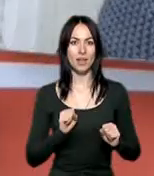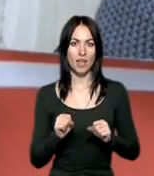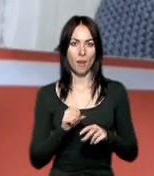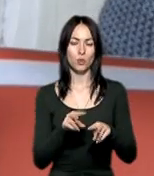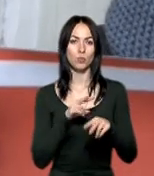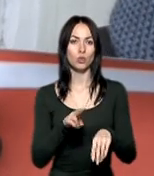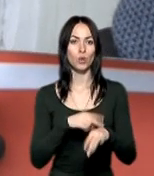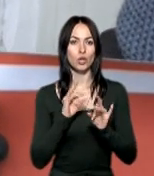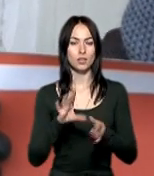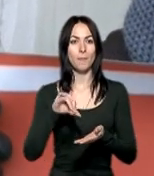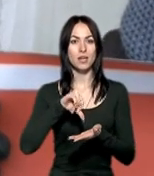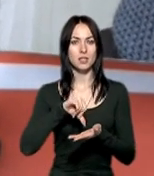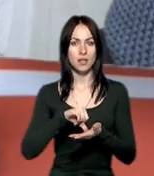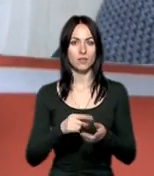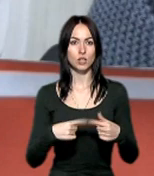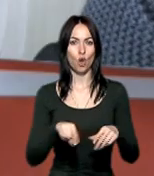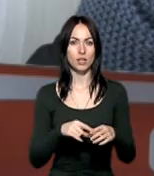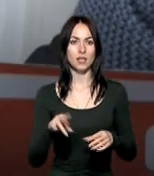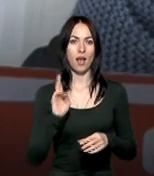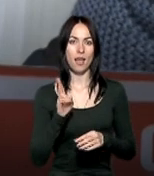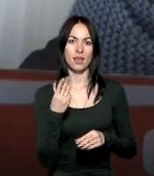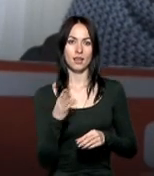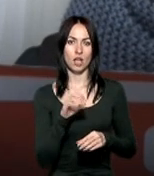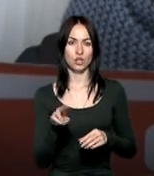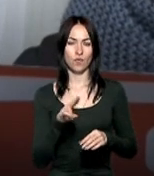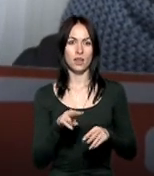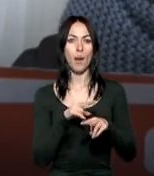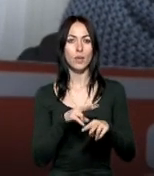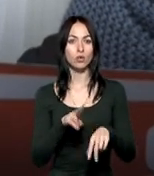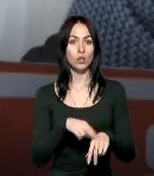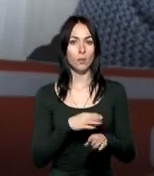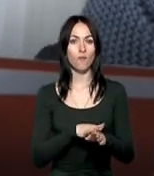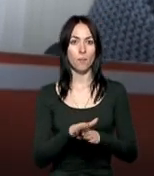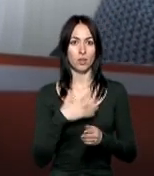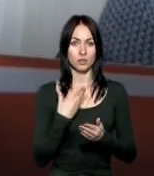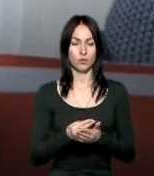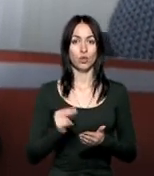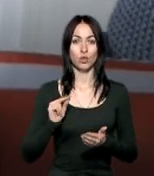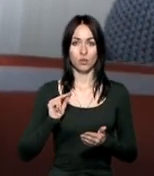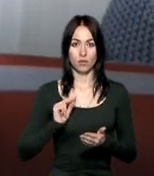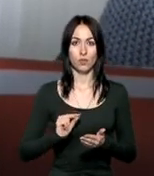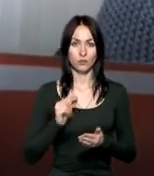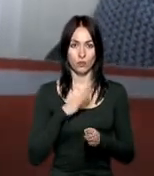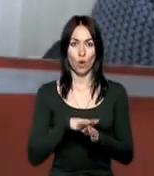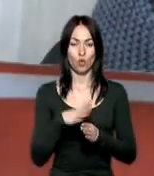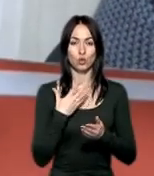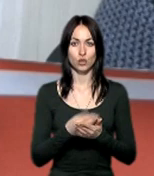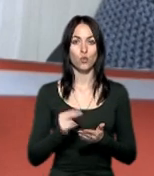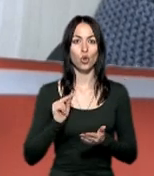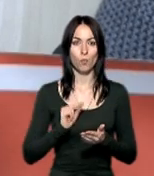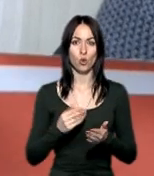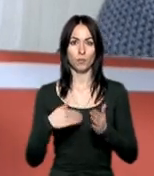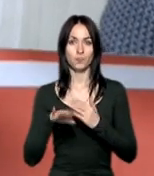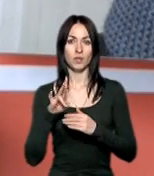говорить представниця організації Катерина Швед. Патрульний поліцейський виконує свою роботу, пішов на зміну. Патрульний поліцейський, виконуючи свою роботу, пішов